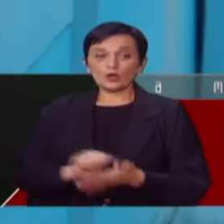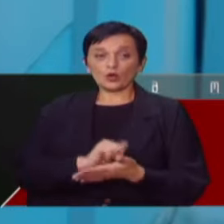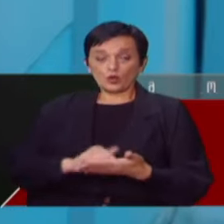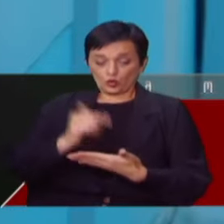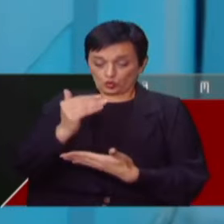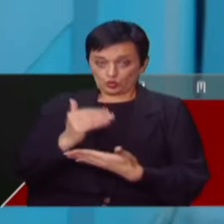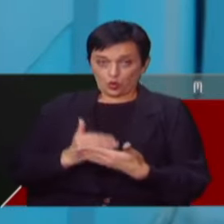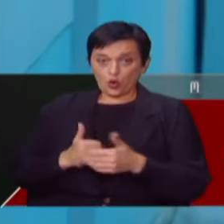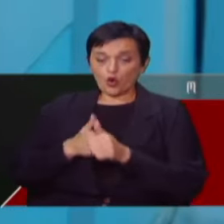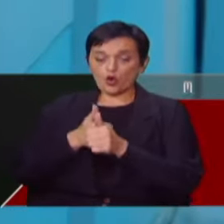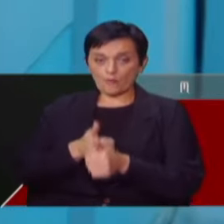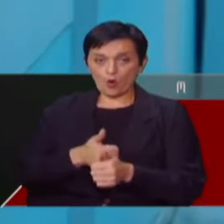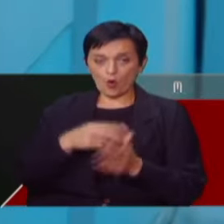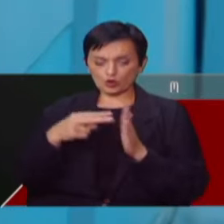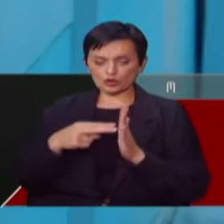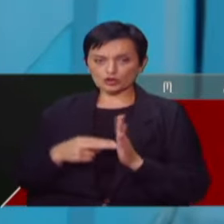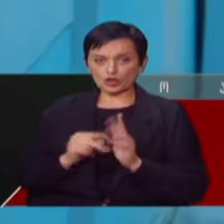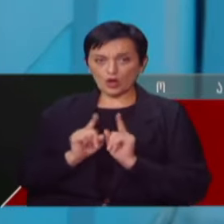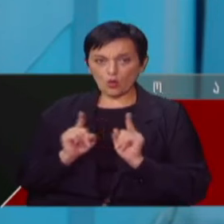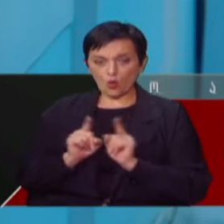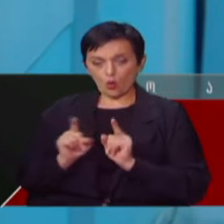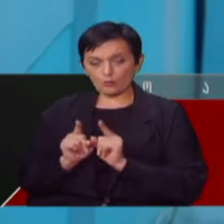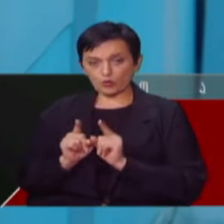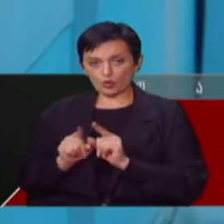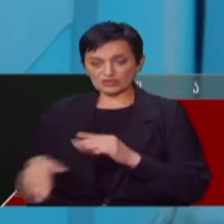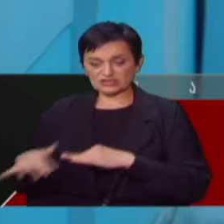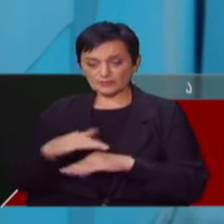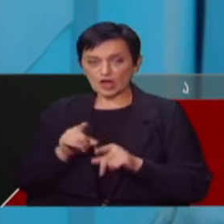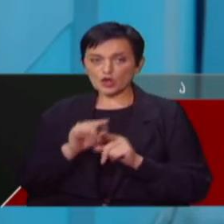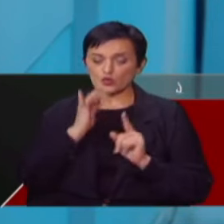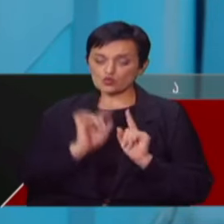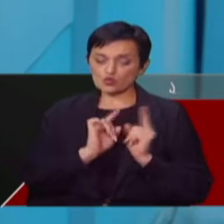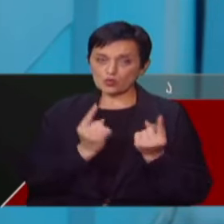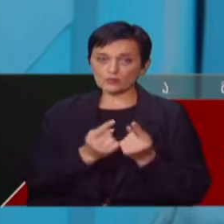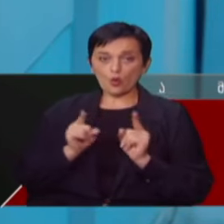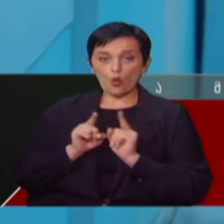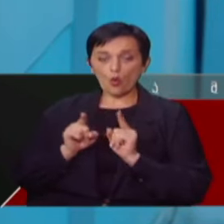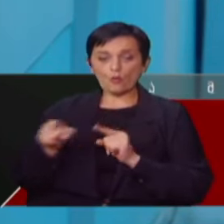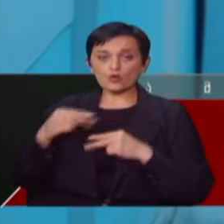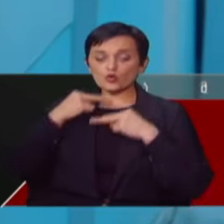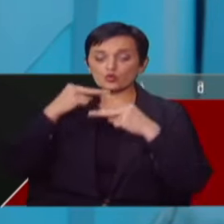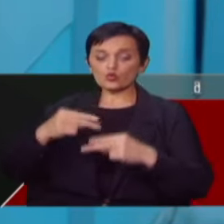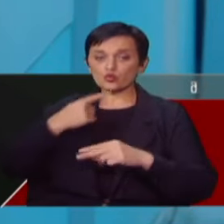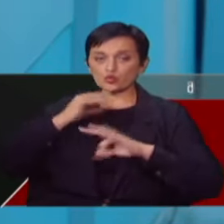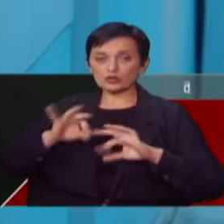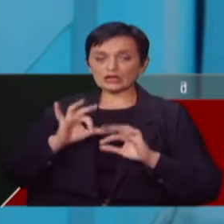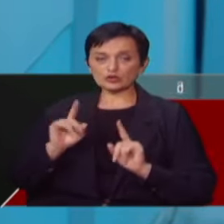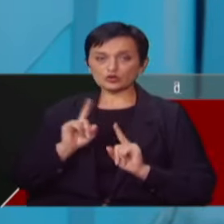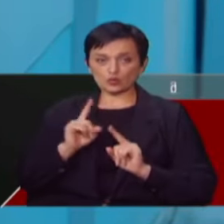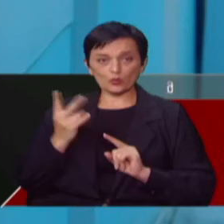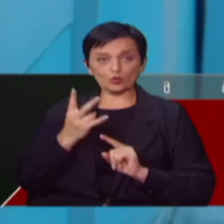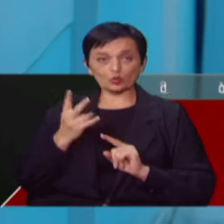დოკუმენტს ბუნებრივია მოყვა შეფასებები ოპოზიციურ და სპექტრში, ასევე უმრავლესობაში. ოპოზიციაში ყურადღებას ამახვილებენ იმაზე, რომ